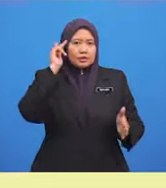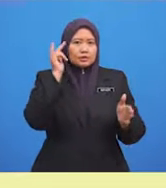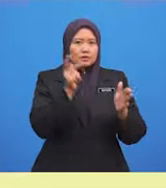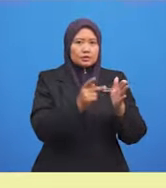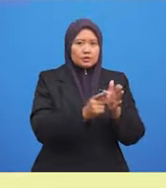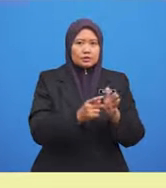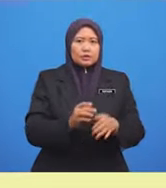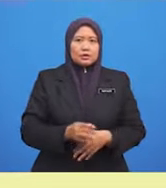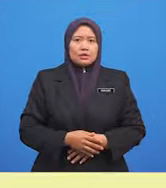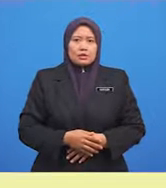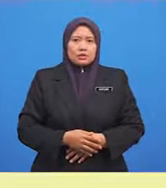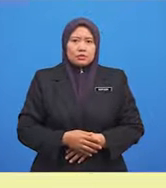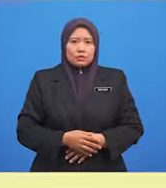set.